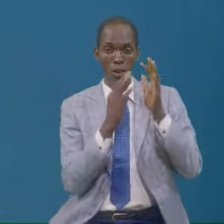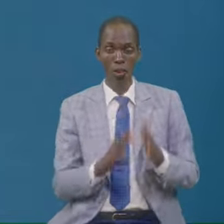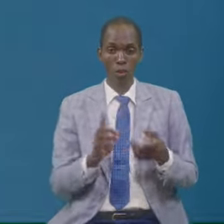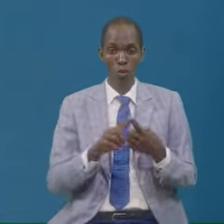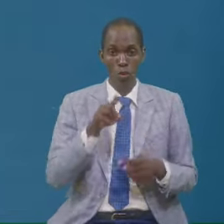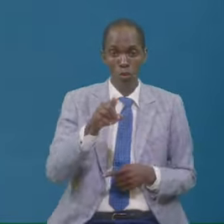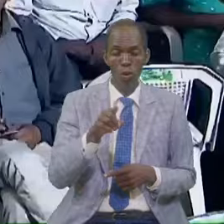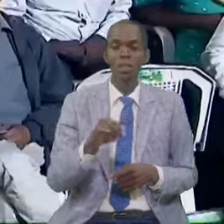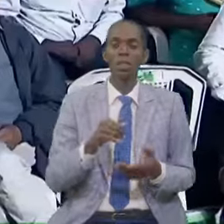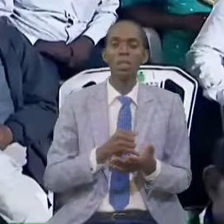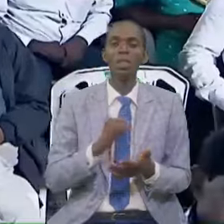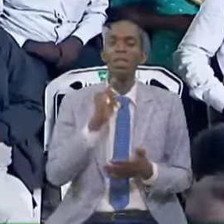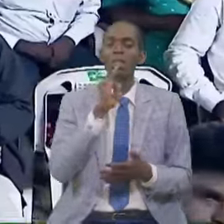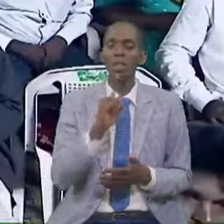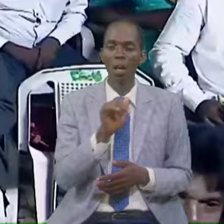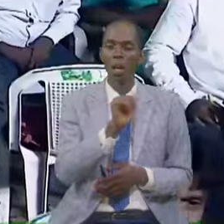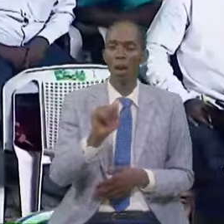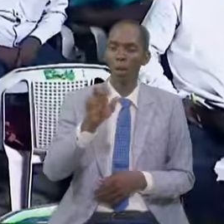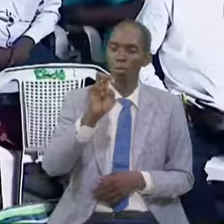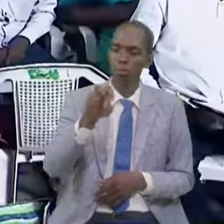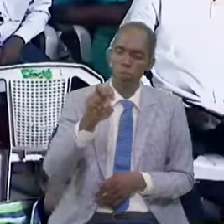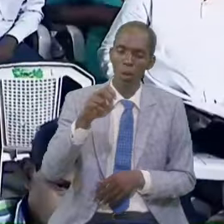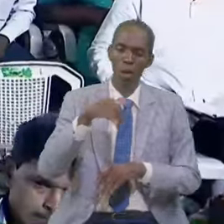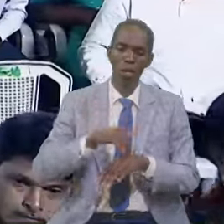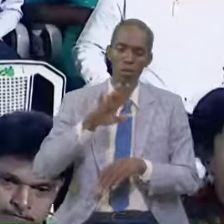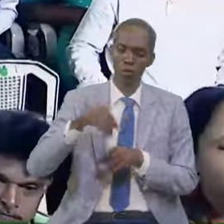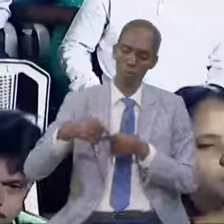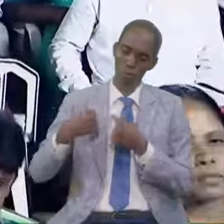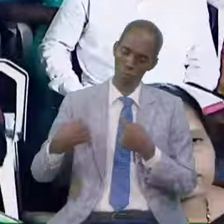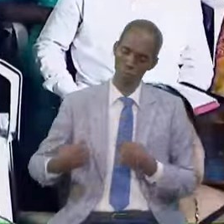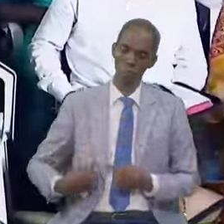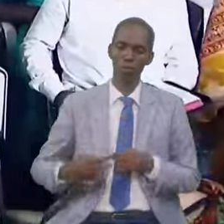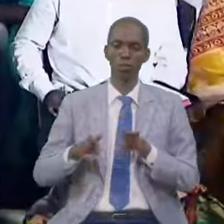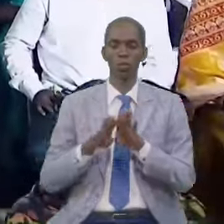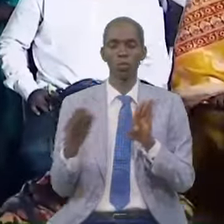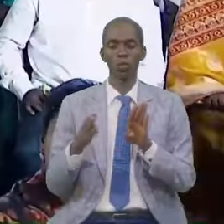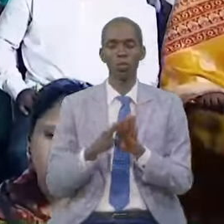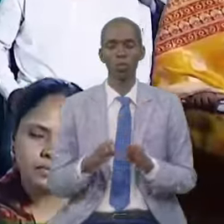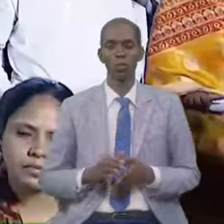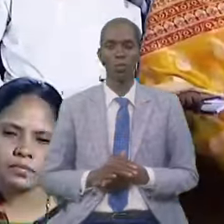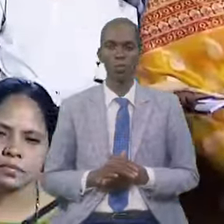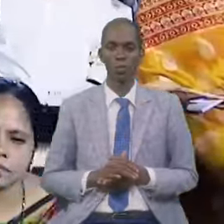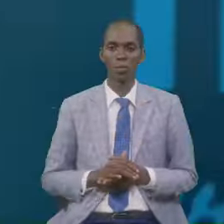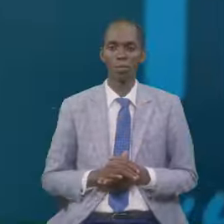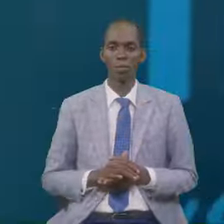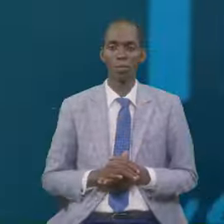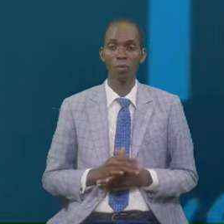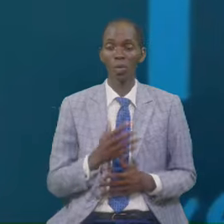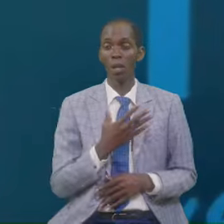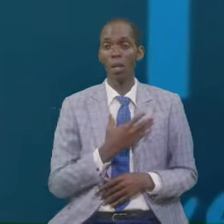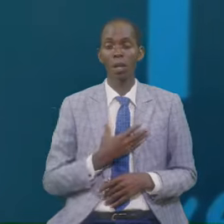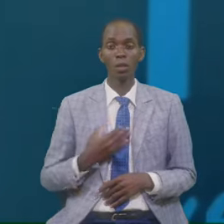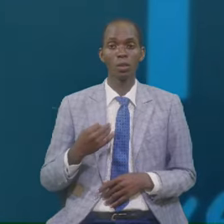door. అటువంటి మీ కోసం ఈ రాత్రి ఇట్టి న్యాయాధిపతిని మీకు పరిచయం చేస్తున్న న్యాయవాదిని. And you hold the